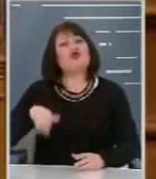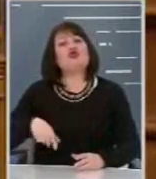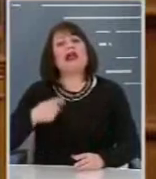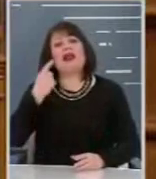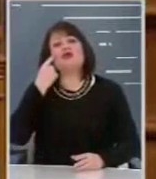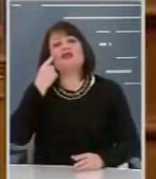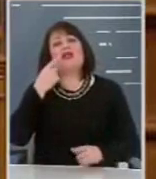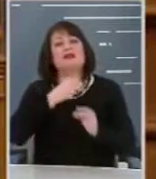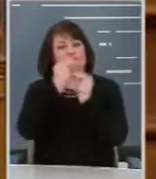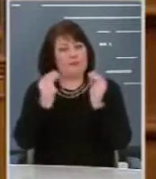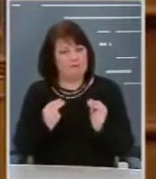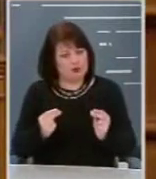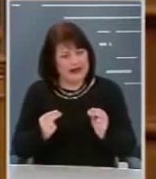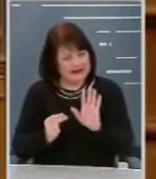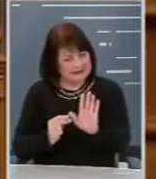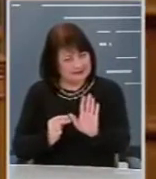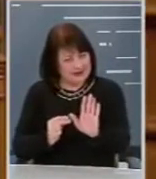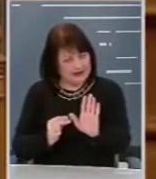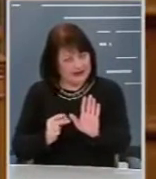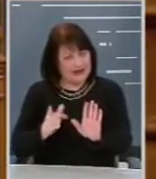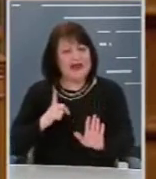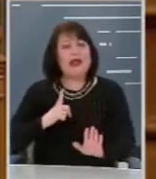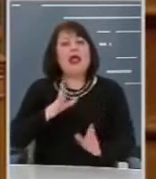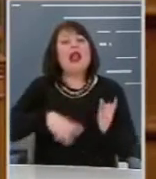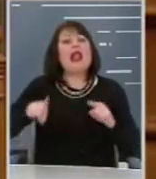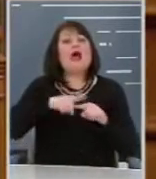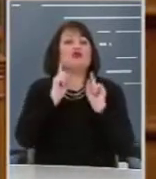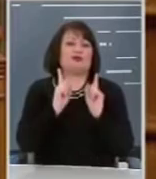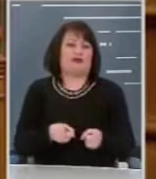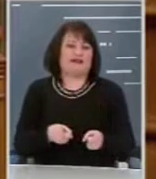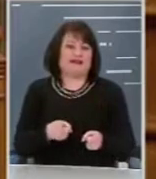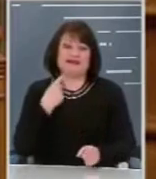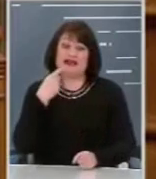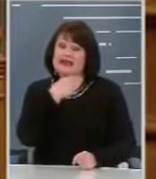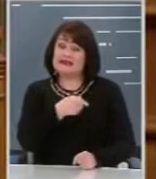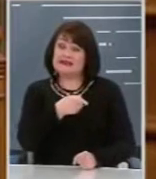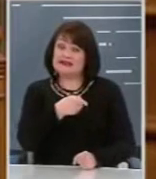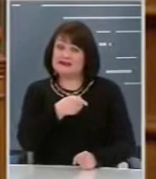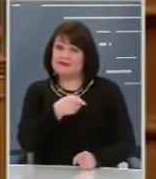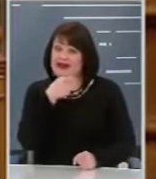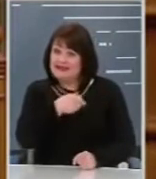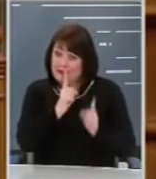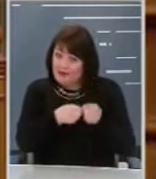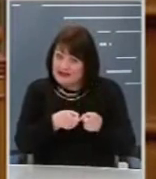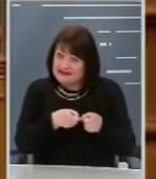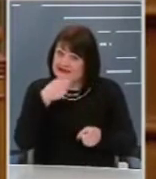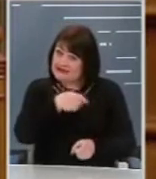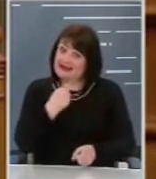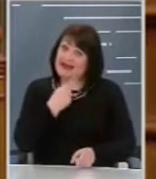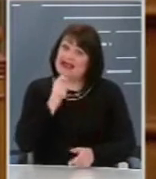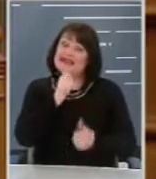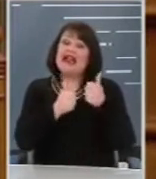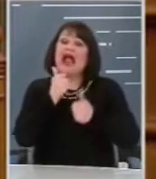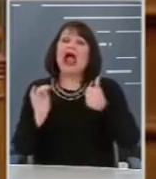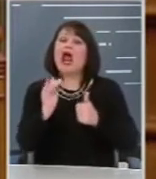στο τέλος ξυρίζουν το γαμπρό και χωρίς τον ξενοδόχο να μην λογαριάζετε. Γιατί ξενοδόχος είναι ο ελληνικός λαός και όχι οι δημοσκόποι που